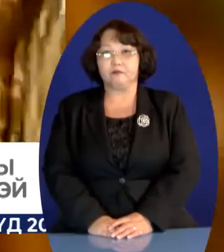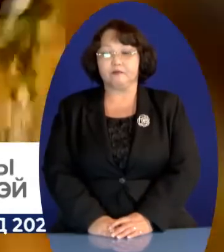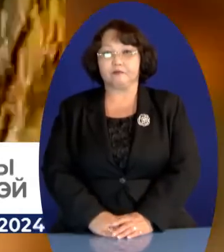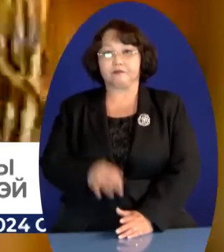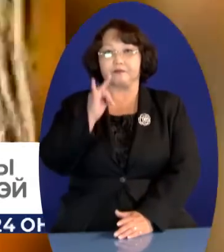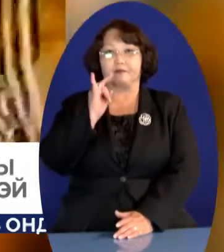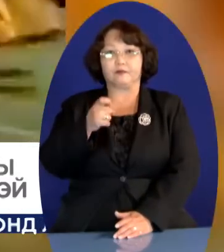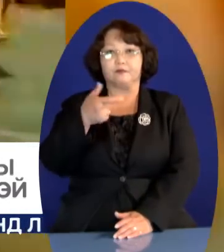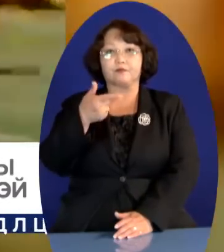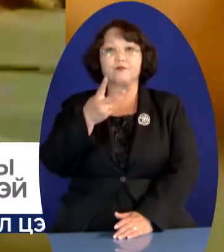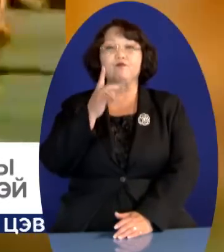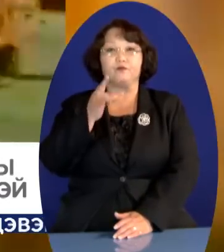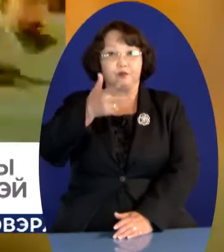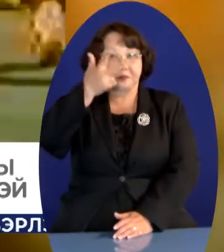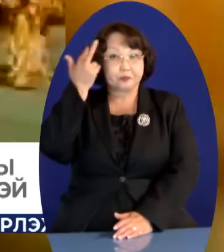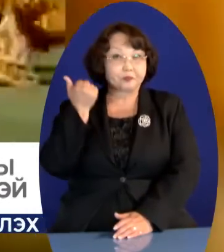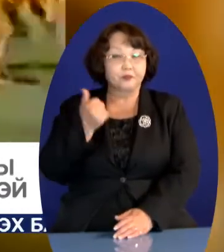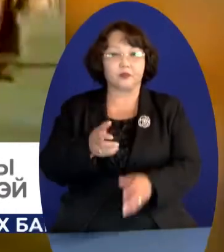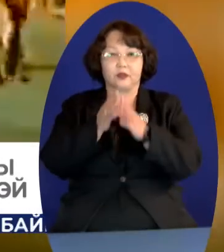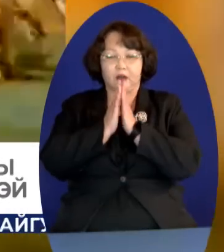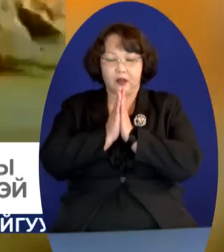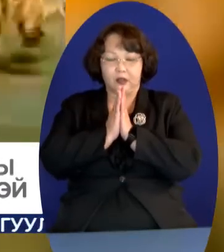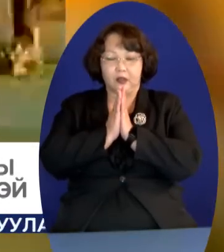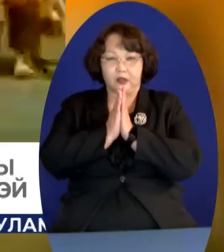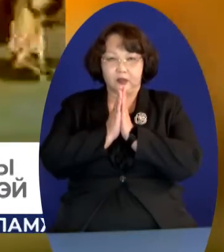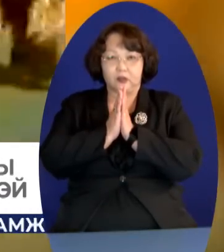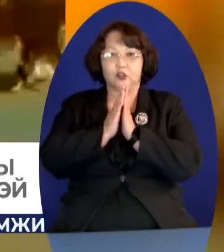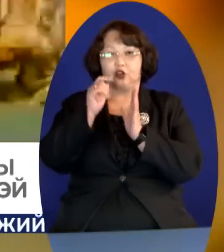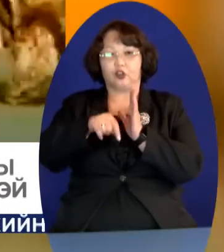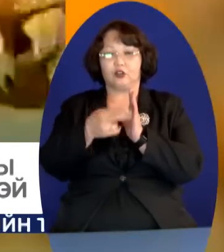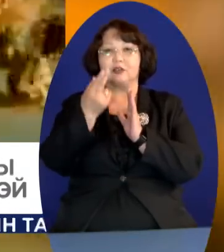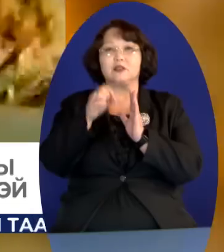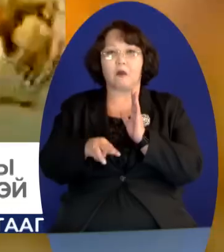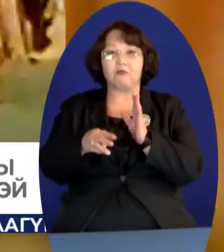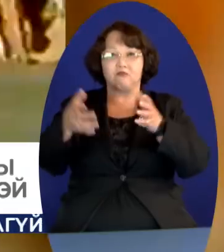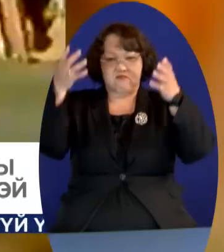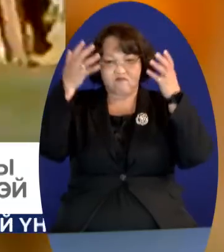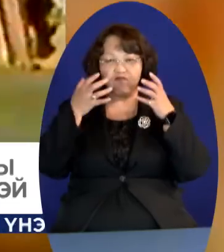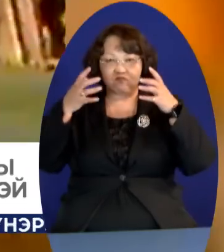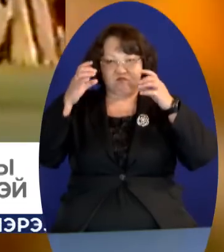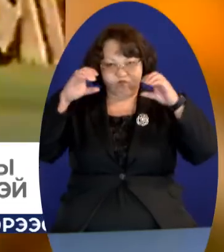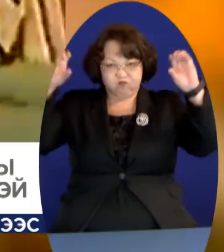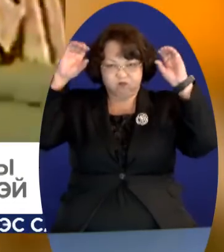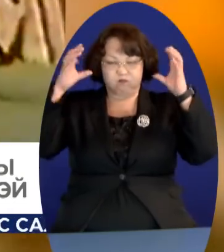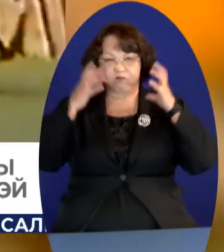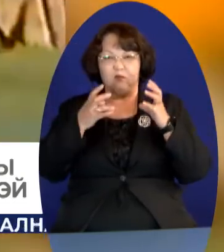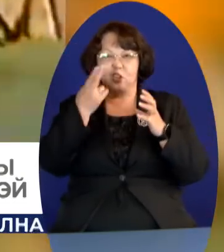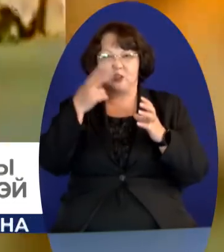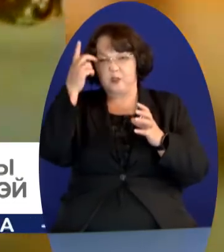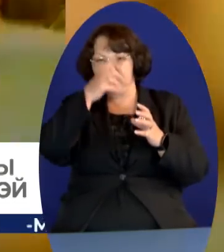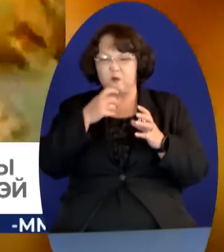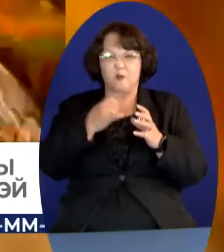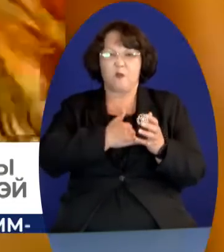Их гүрний үед 3 хоног жахар цамын хурлыг хурж дотоод цамд гараад догштын баг өмсгөл зэргийг өмсөн догшин дүрд хуурж